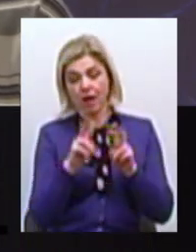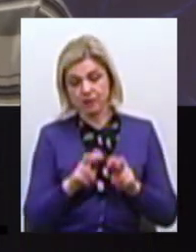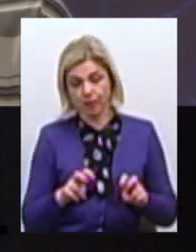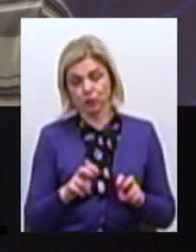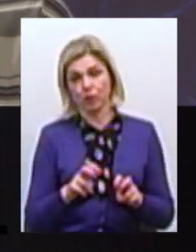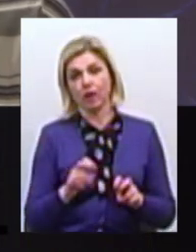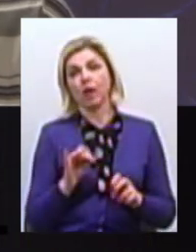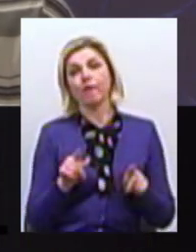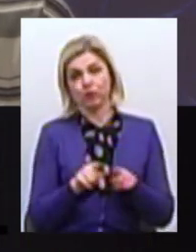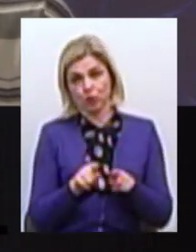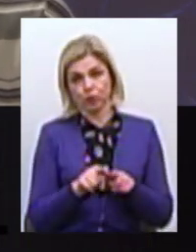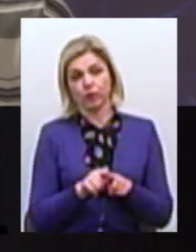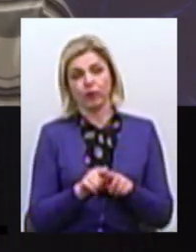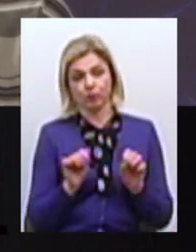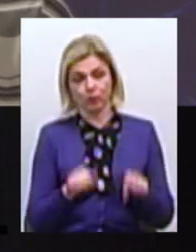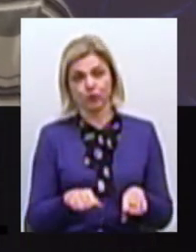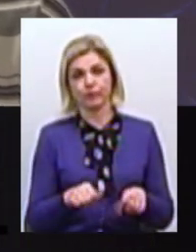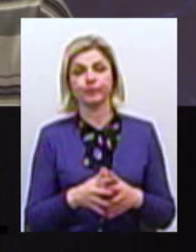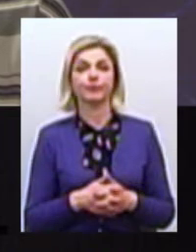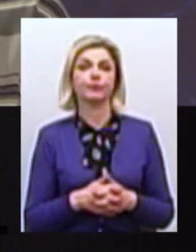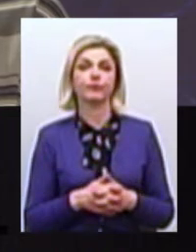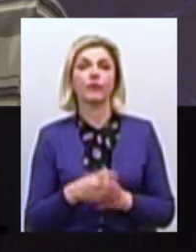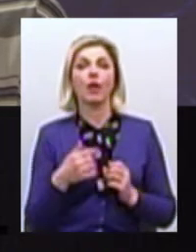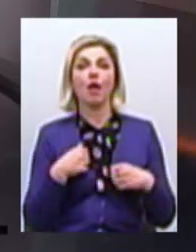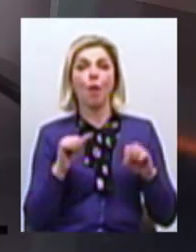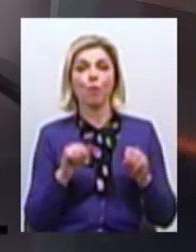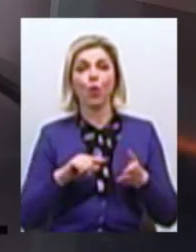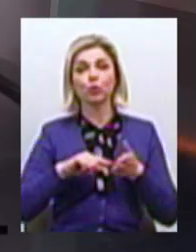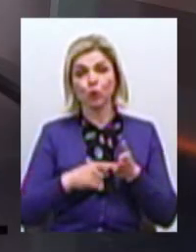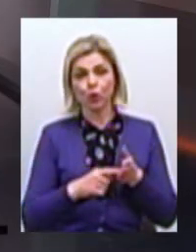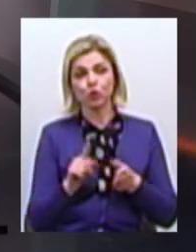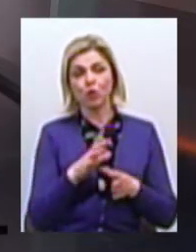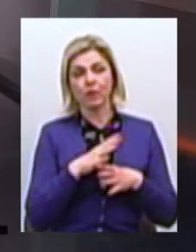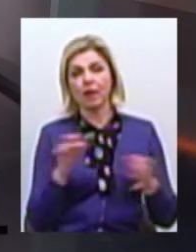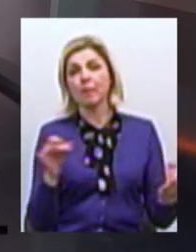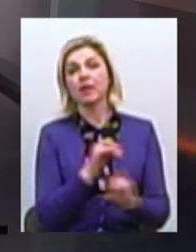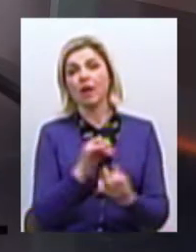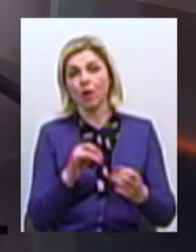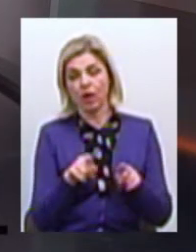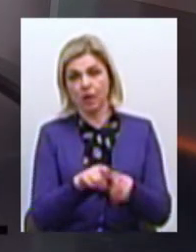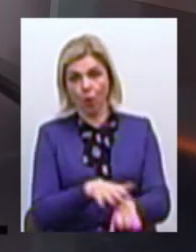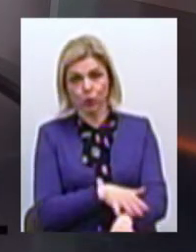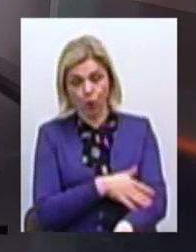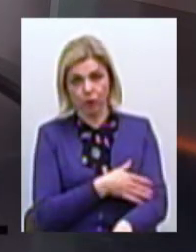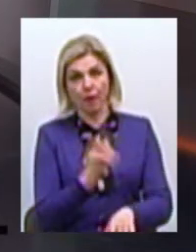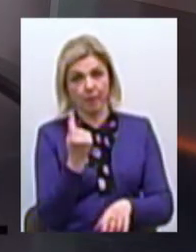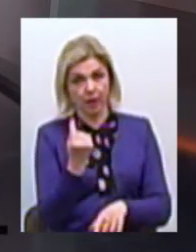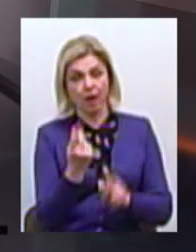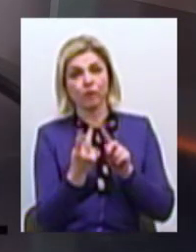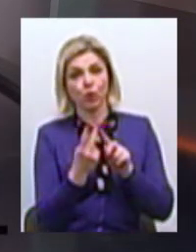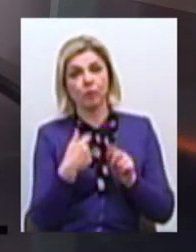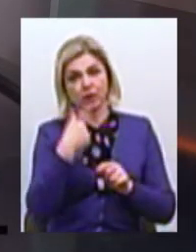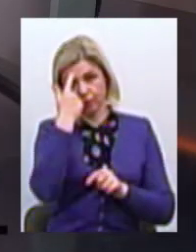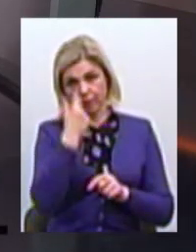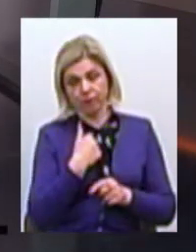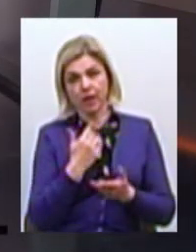рішимо цей вопрос. Я перепрошую, Олено, я змушений тут поставити кому, щоб не було діалогу такого тривалого, по-перше. По-друге, мені повідомили, що є дзвінок,